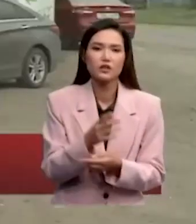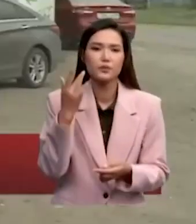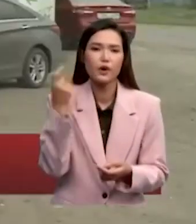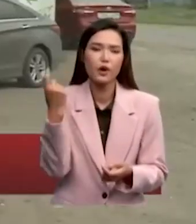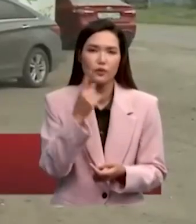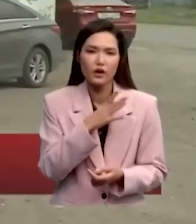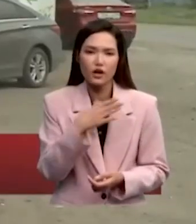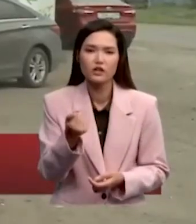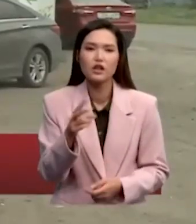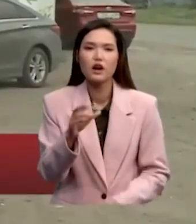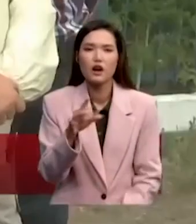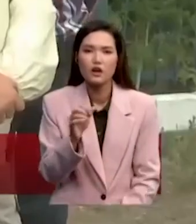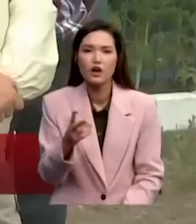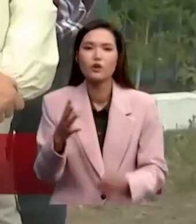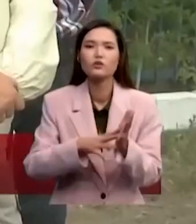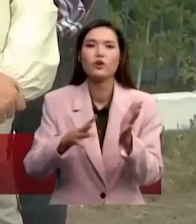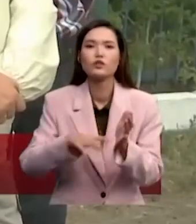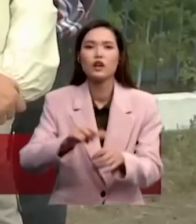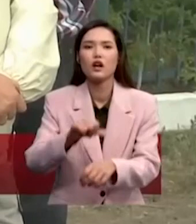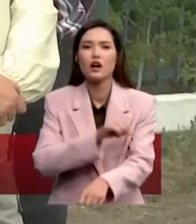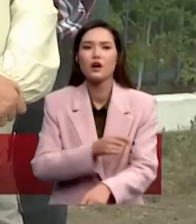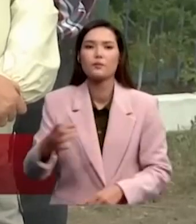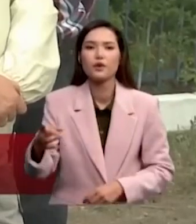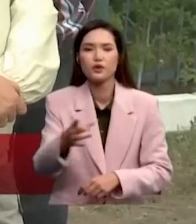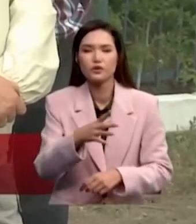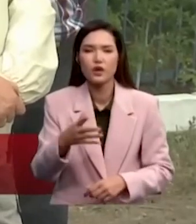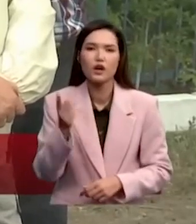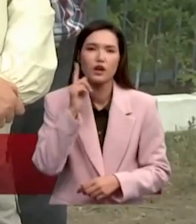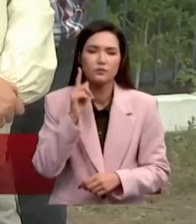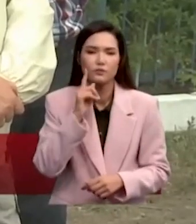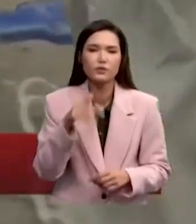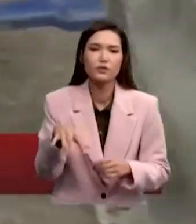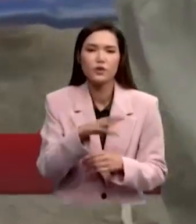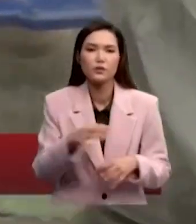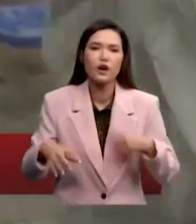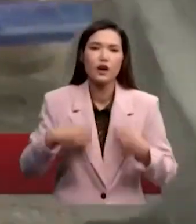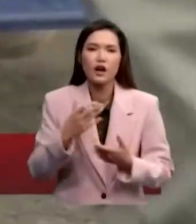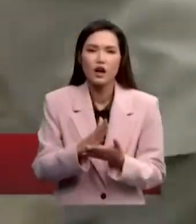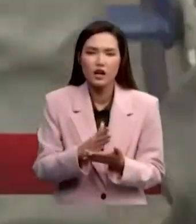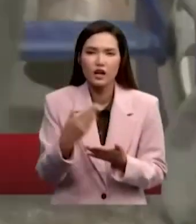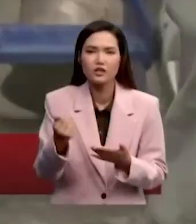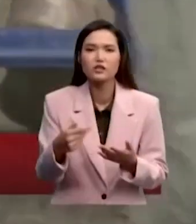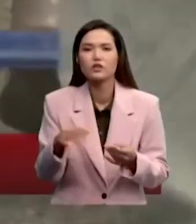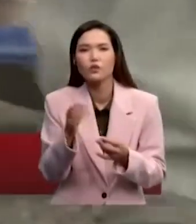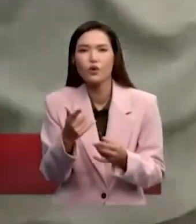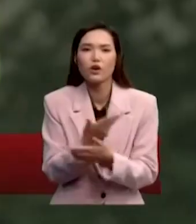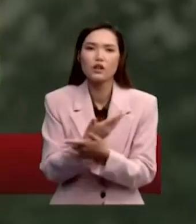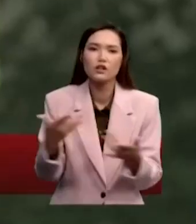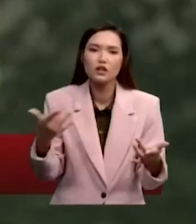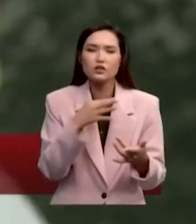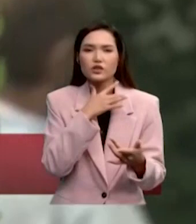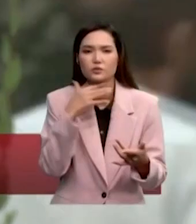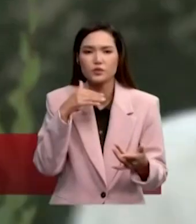аздай Қараша 90 шақырымдық жердегі аудан орталығына сабылуға мәжбір. Алайда мұндағы баса ауырып балтыры сыздағандардың